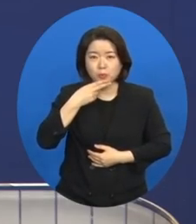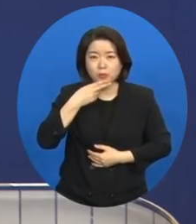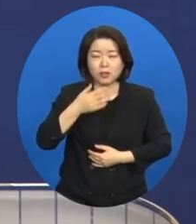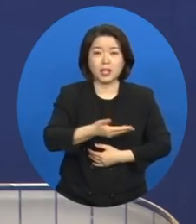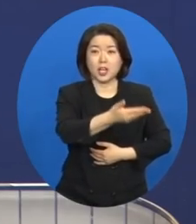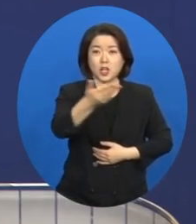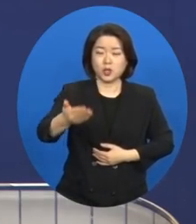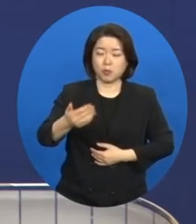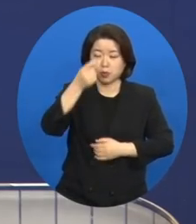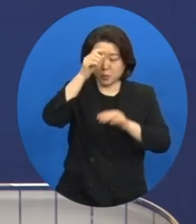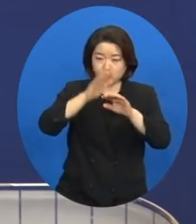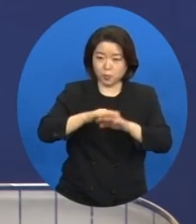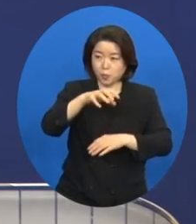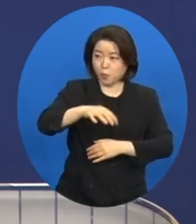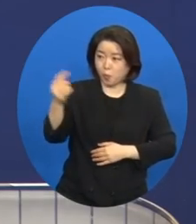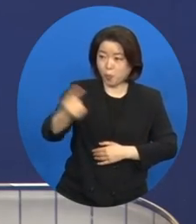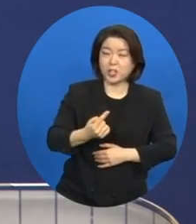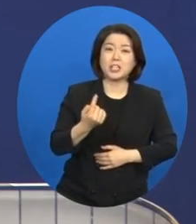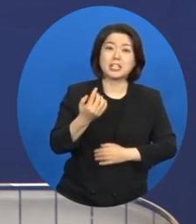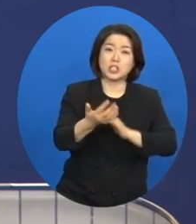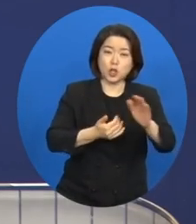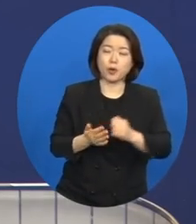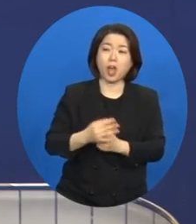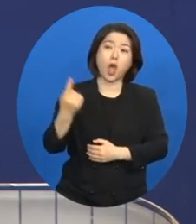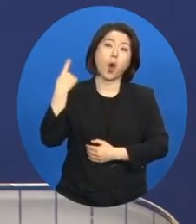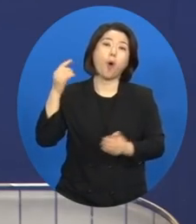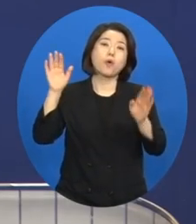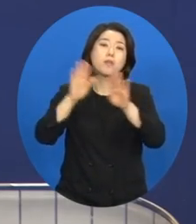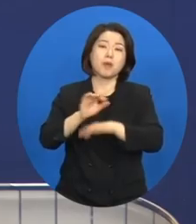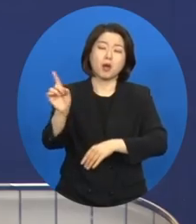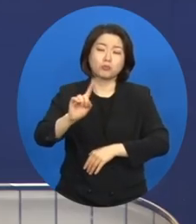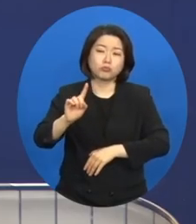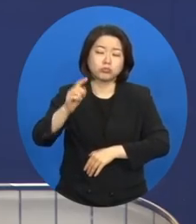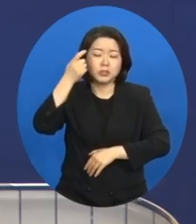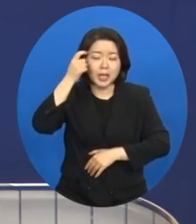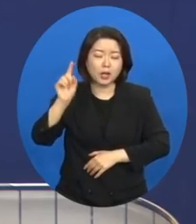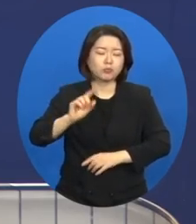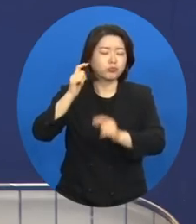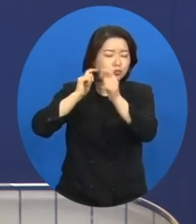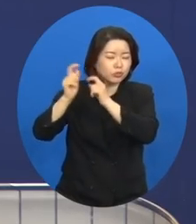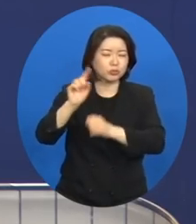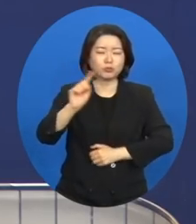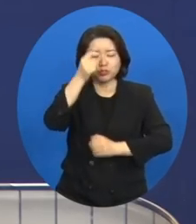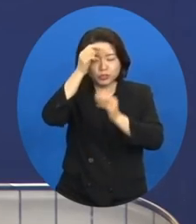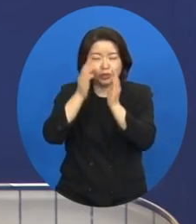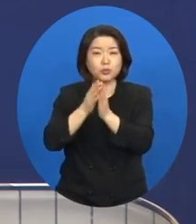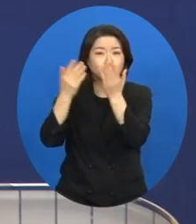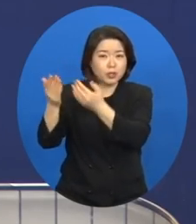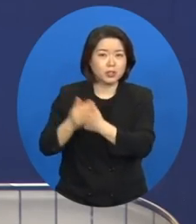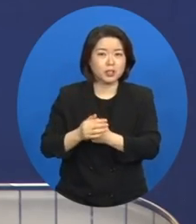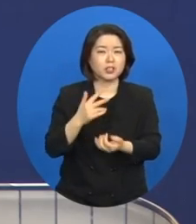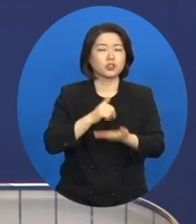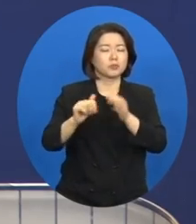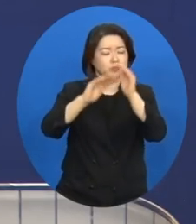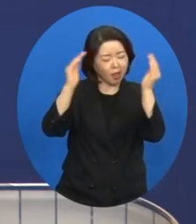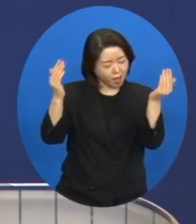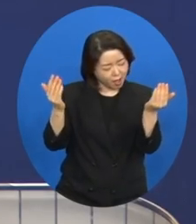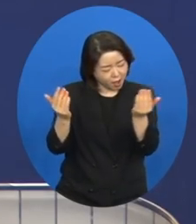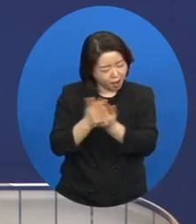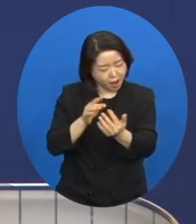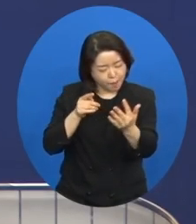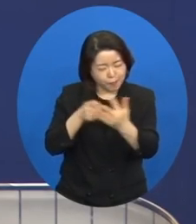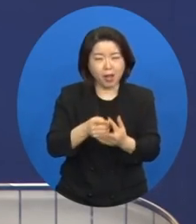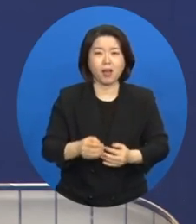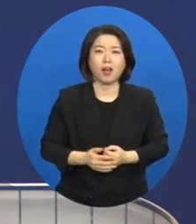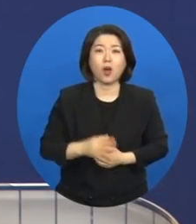오늘 예배당에 오시기 전에 어젯밤에 무슨 생각을 하셨고 무슨 고민을 하셨는지 무슨 기도를 하셨는지 주님은 다 알고 계십니다. 우리를